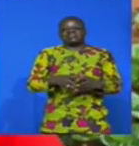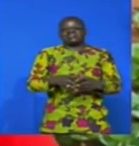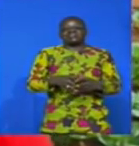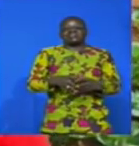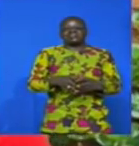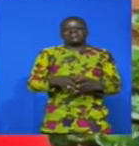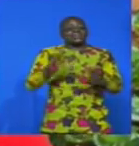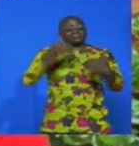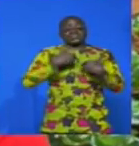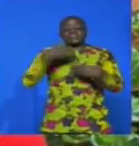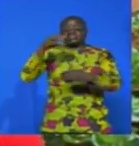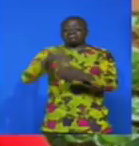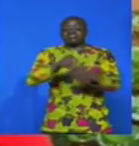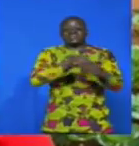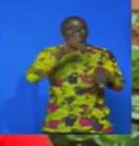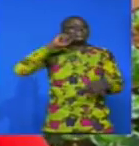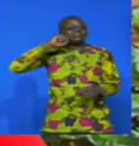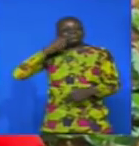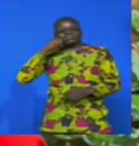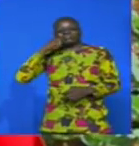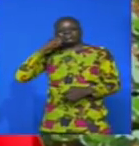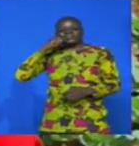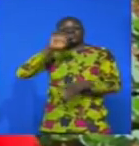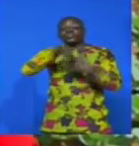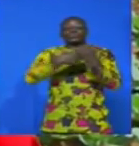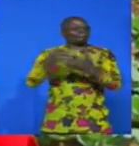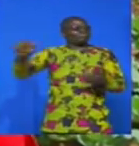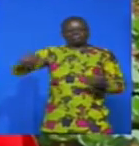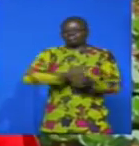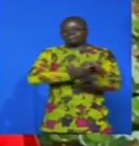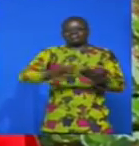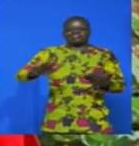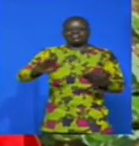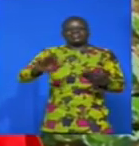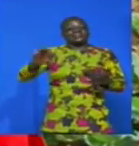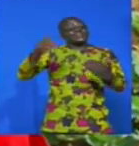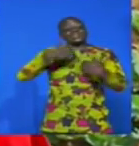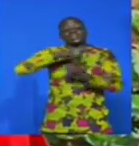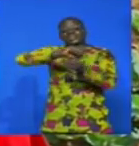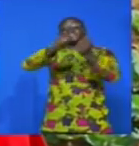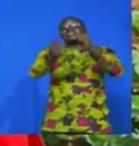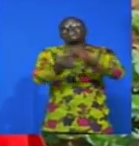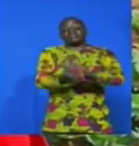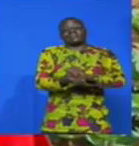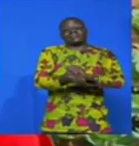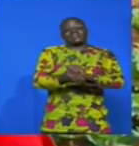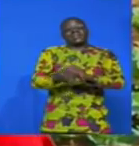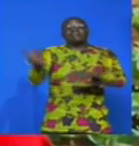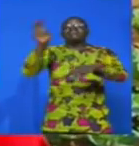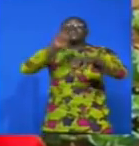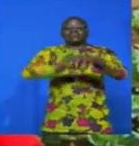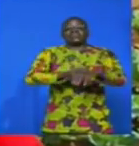J'avais planté la tomate, tout a été détruit. J'ai remblayé et j'ai mis du